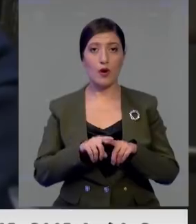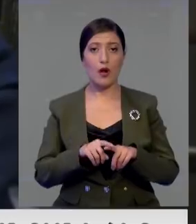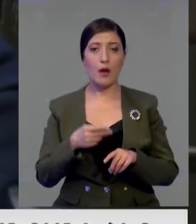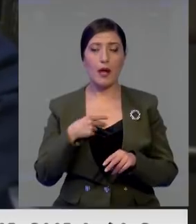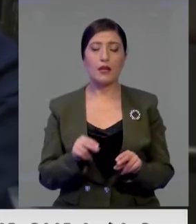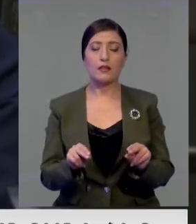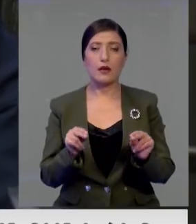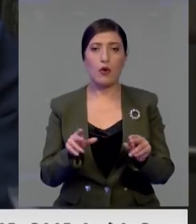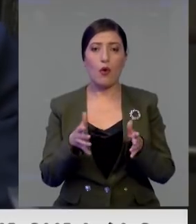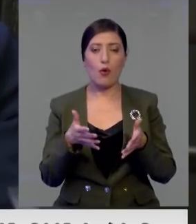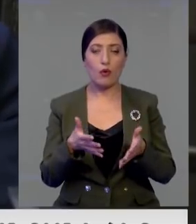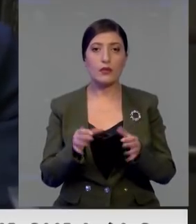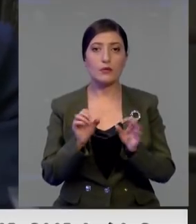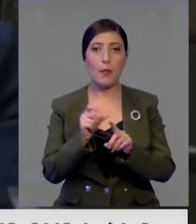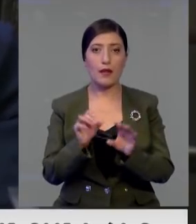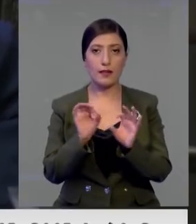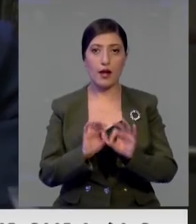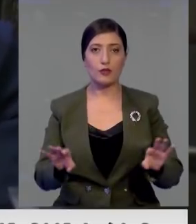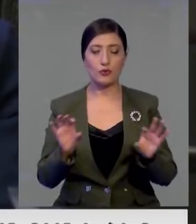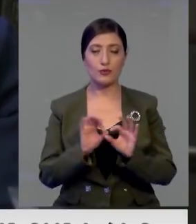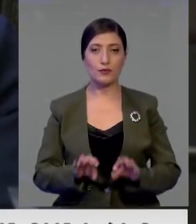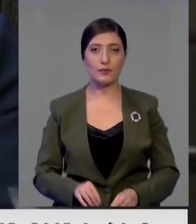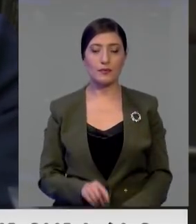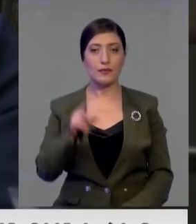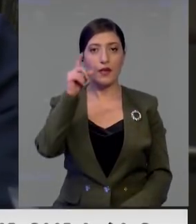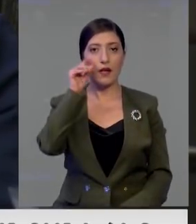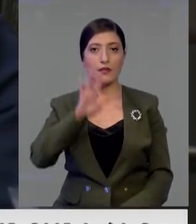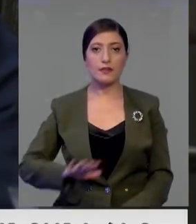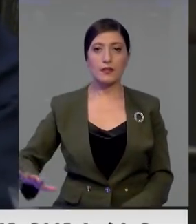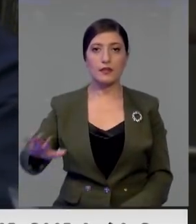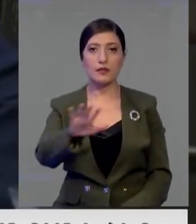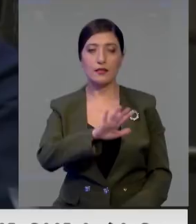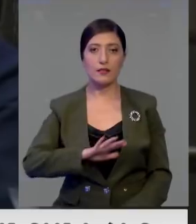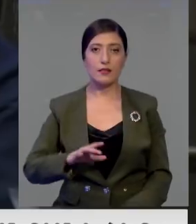ենք ասում, շատ կոնկրետ բան ենք ասում։ Հայաստանի Հանրապետության